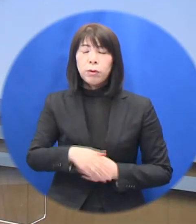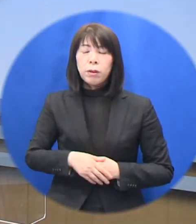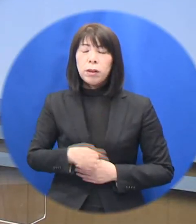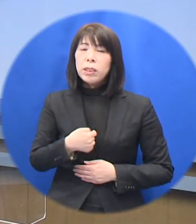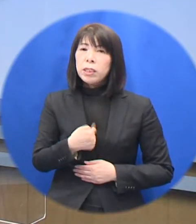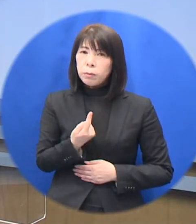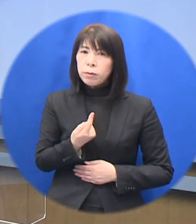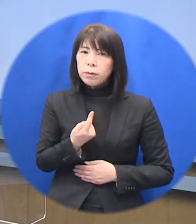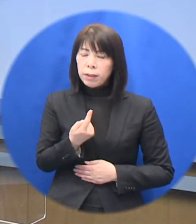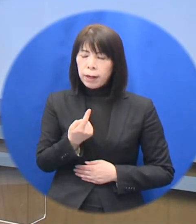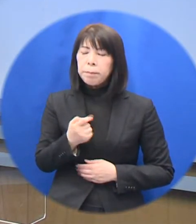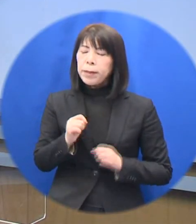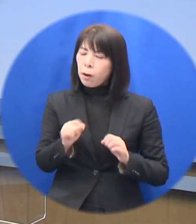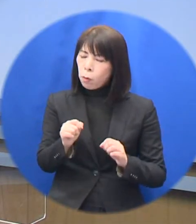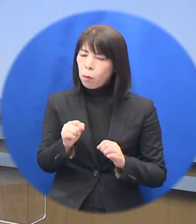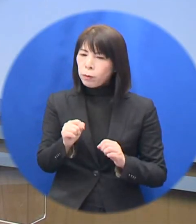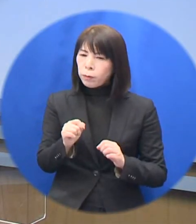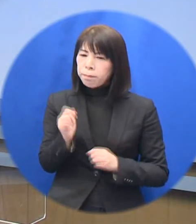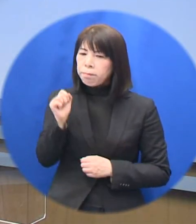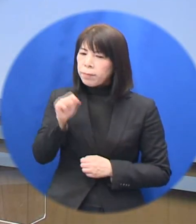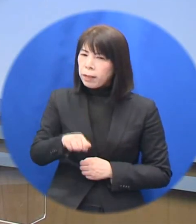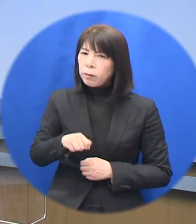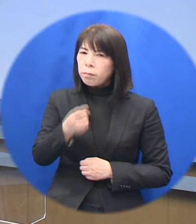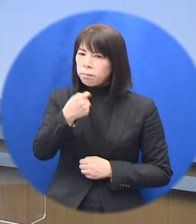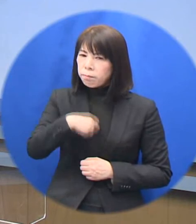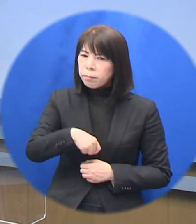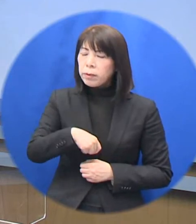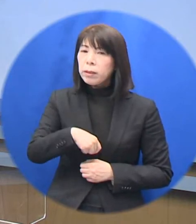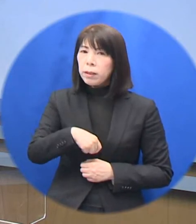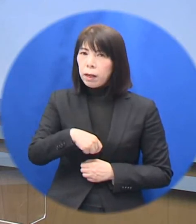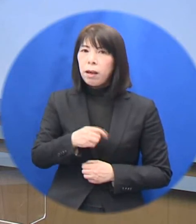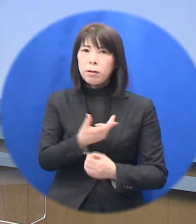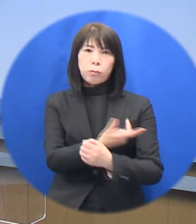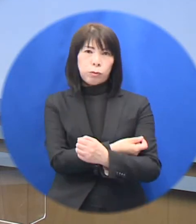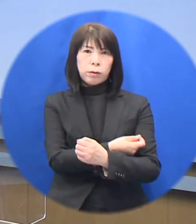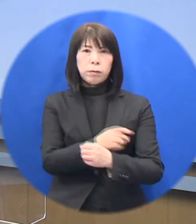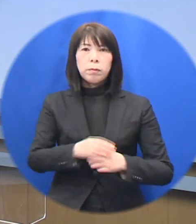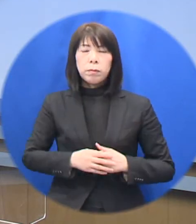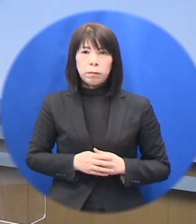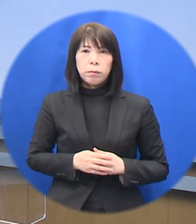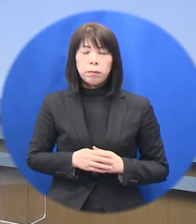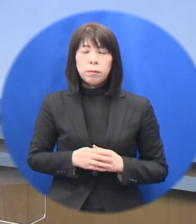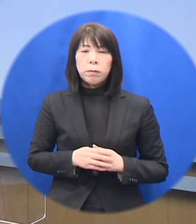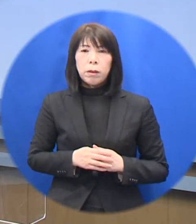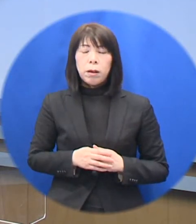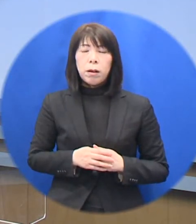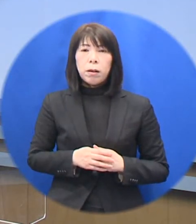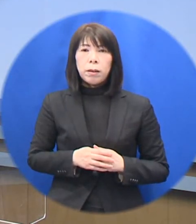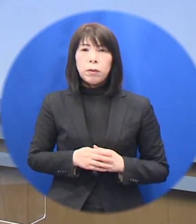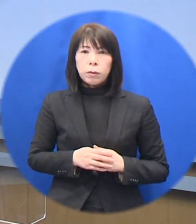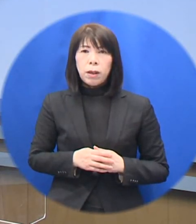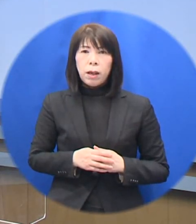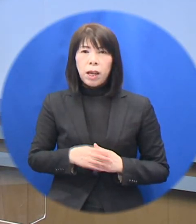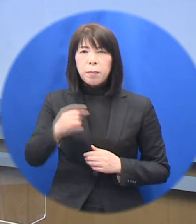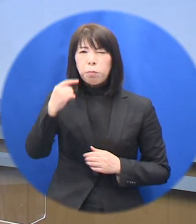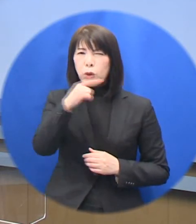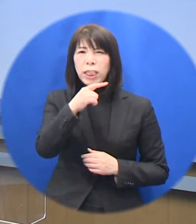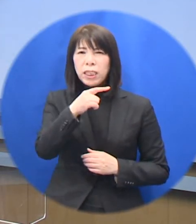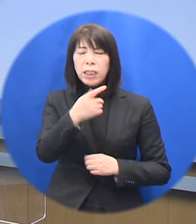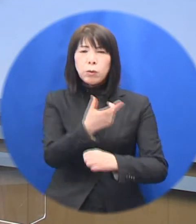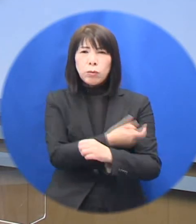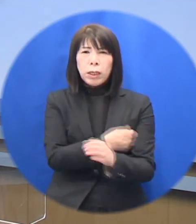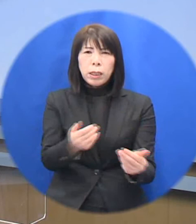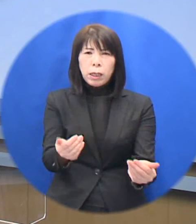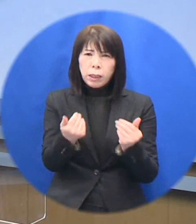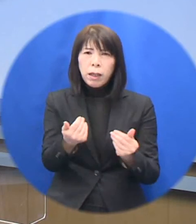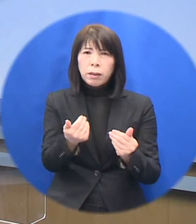同意をしていただいた上でですね納得していただいた上で受けていただくものでございますので、これは決してその人から強制されるものではありません